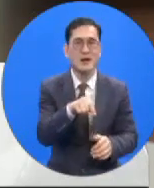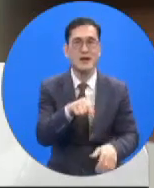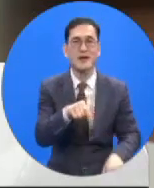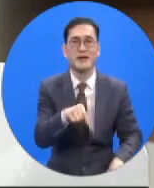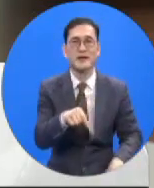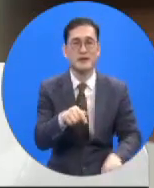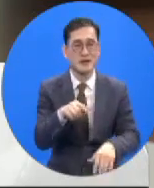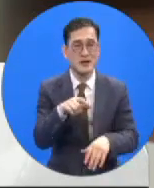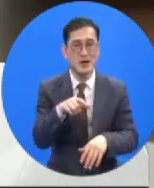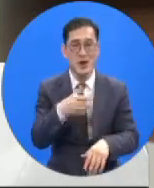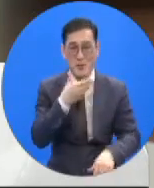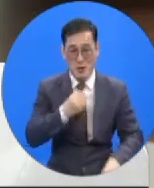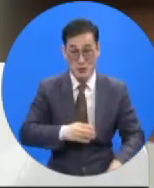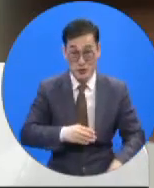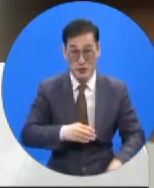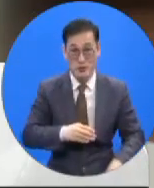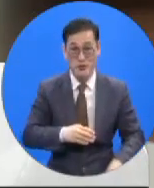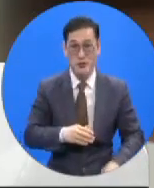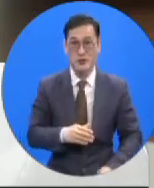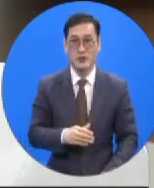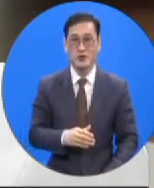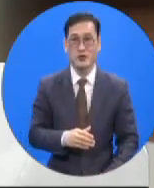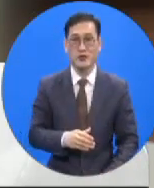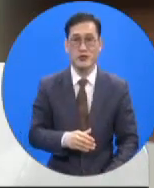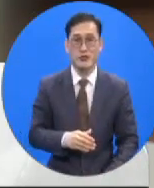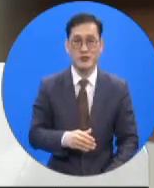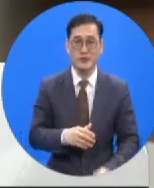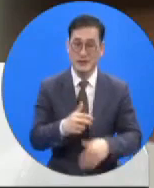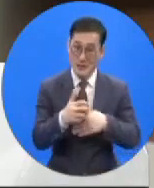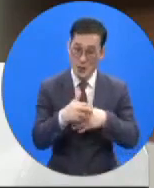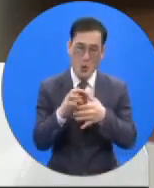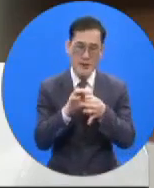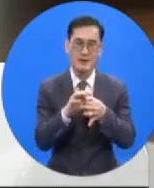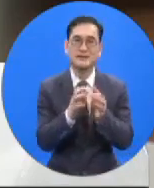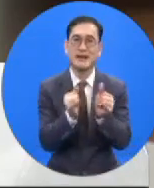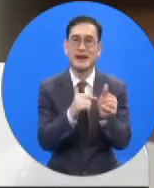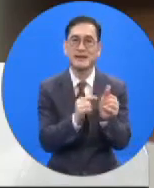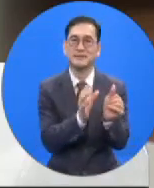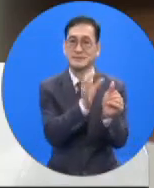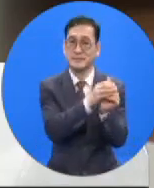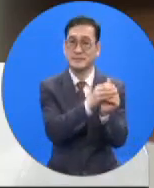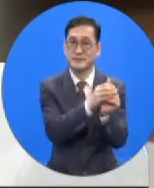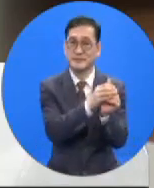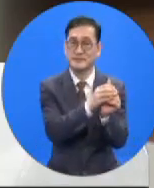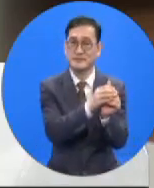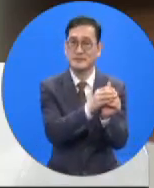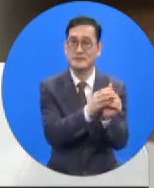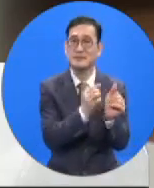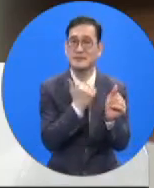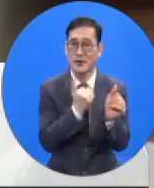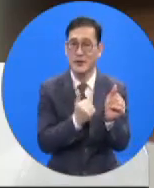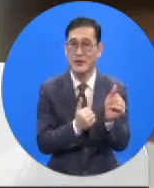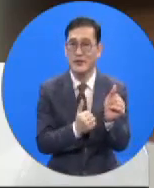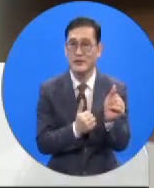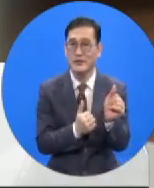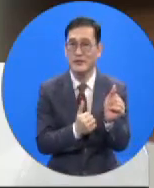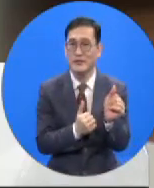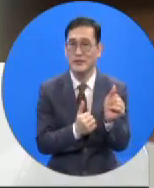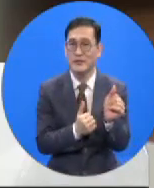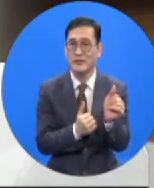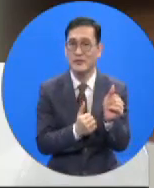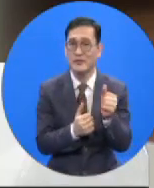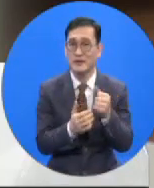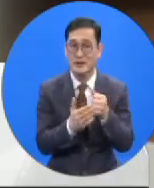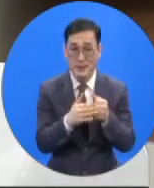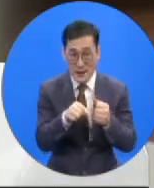보건복지 뭐 뭐 거의 대부분이 복지업무 라서 업무 그분이 조금있다가 결국 이제 물로 라고 다시 대로 봤는데 탓에 a 이태구